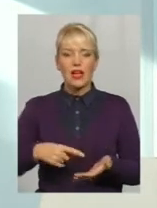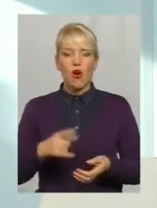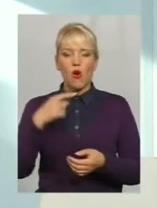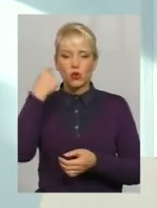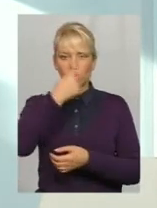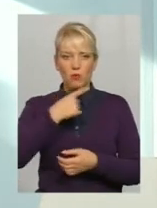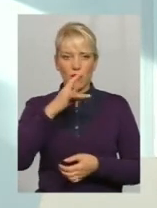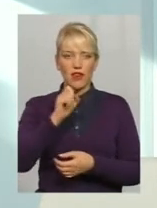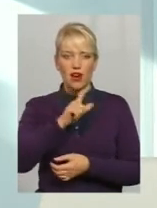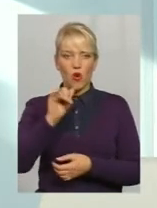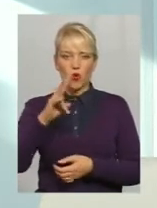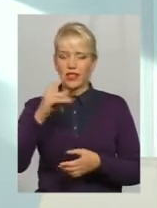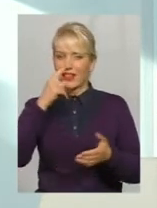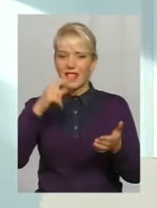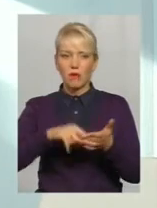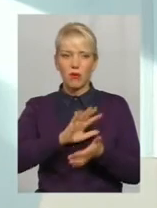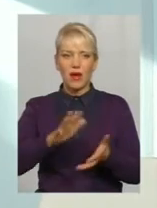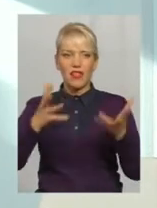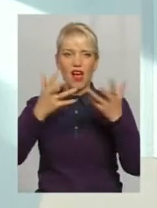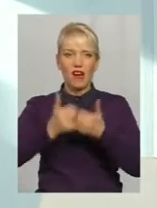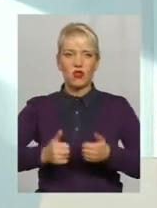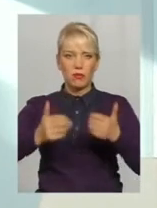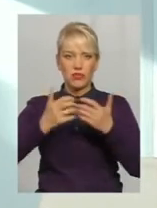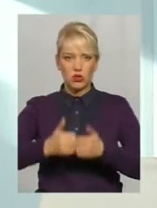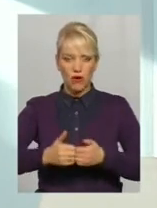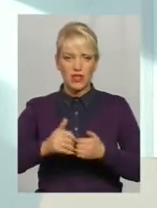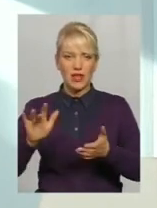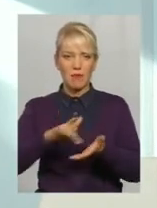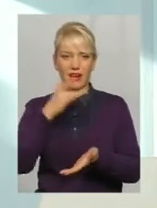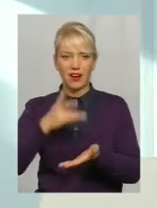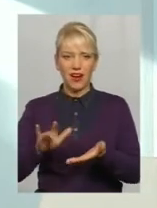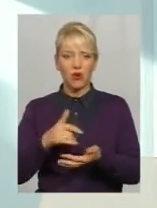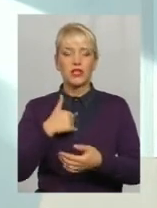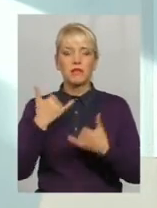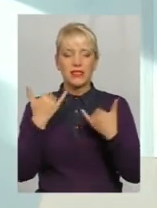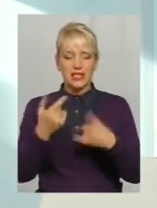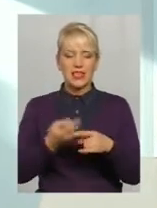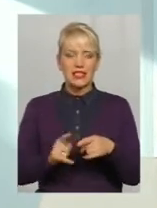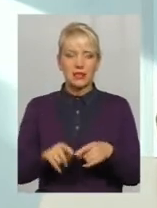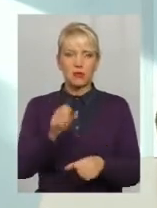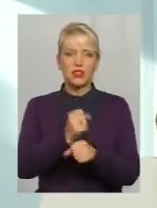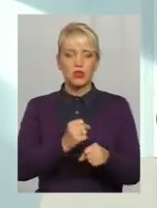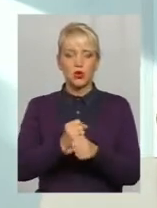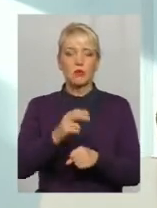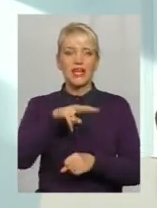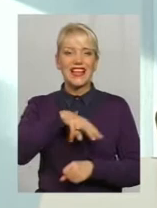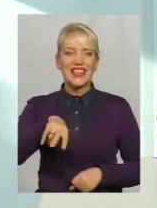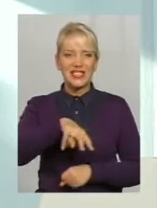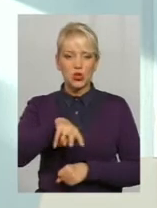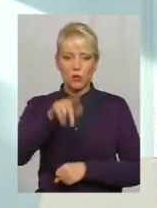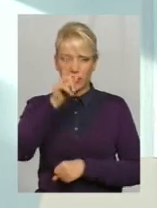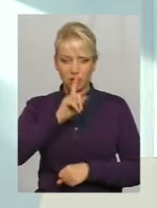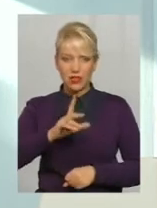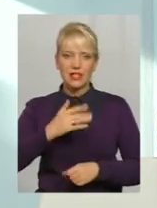рахунків, не попали в автоматизований перерахунок. Вони будуть працювати, зараз ми над ними працюємо, і вже в листопаді місяці ми зробимо